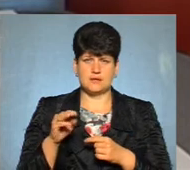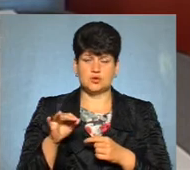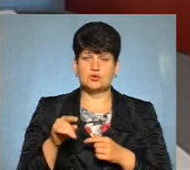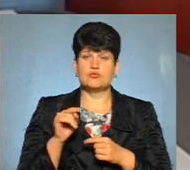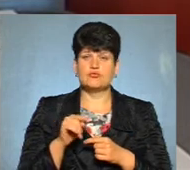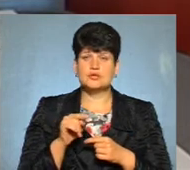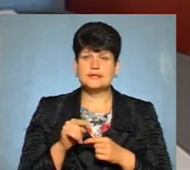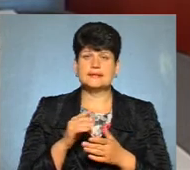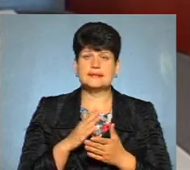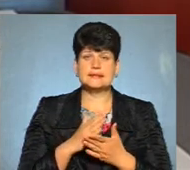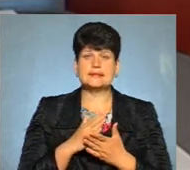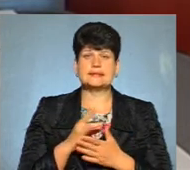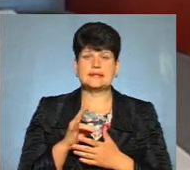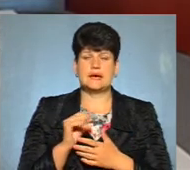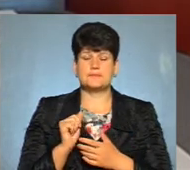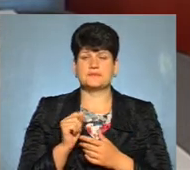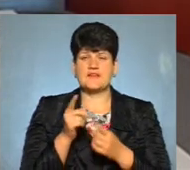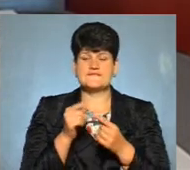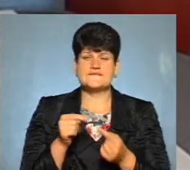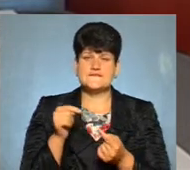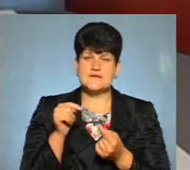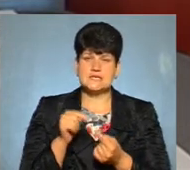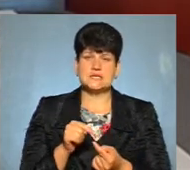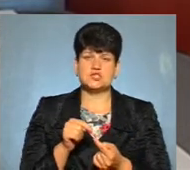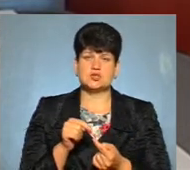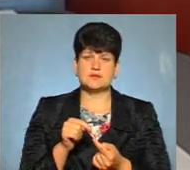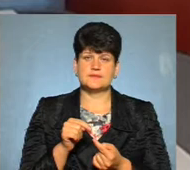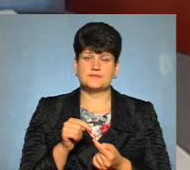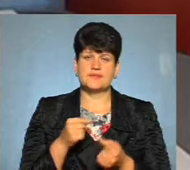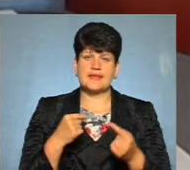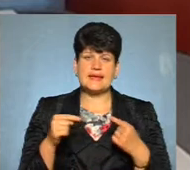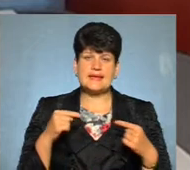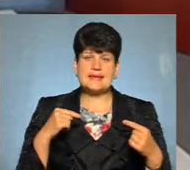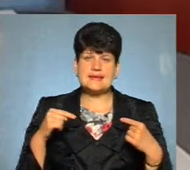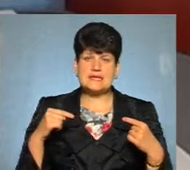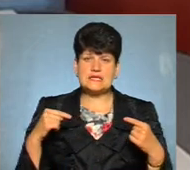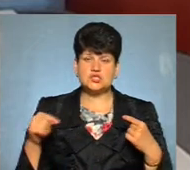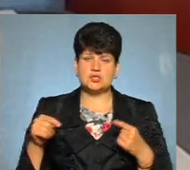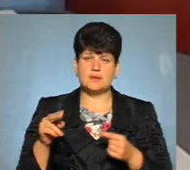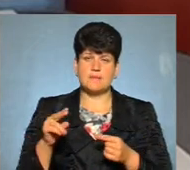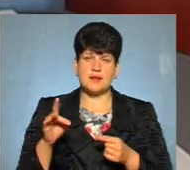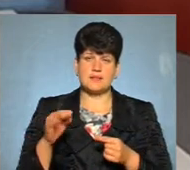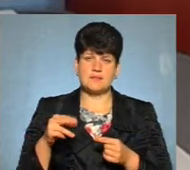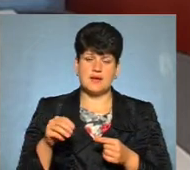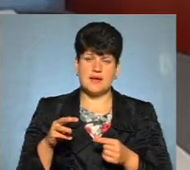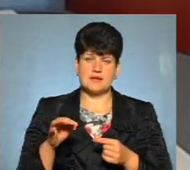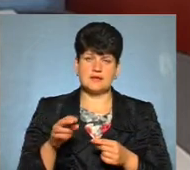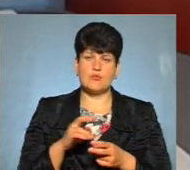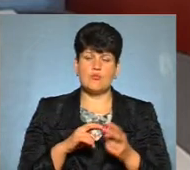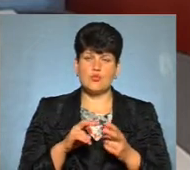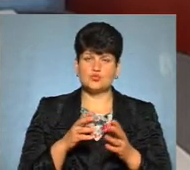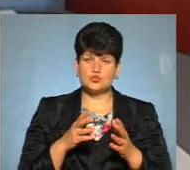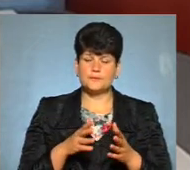Вони базуються на визначенні інших предметів, що є предметом пошуку.